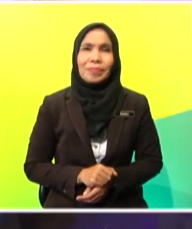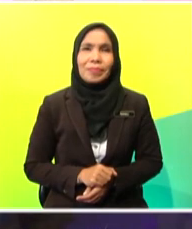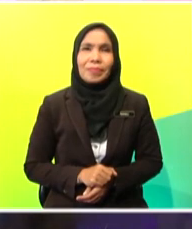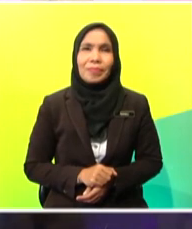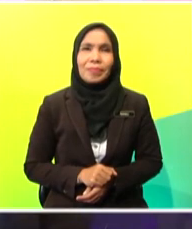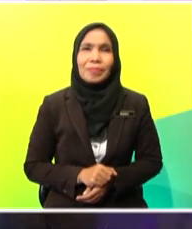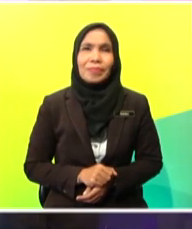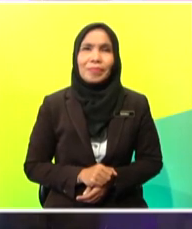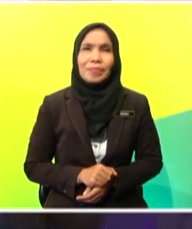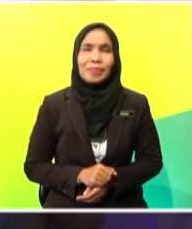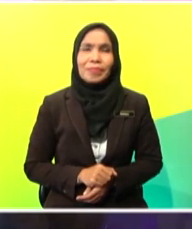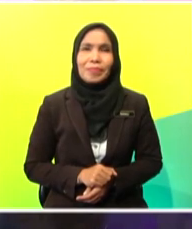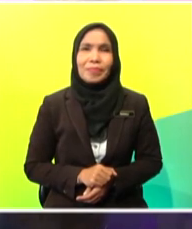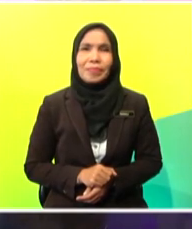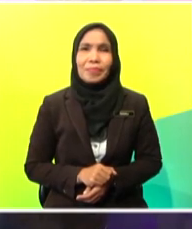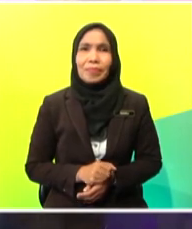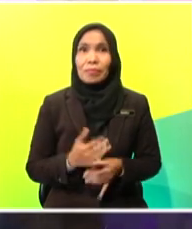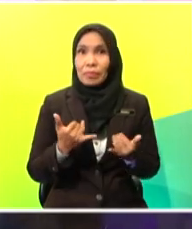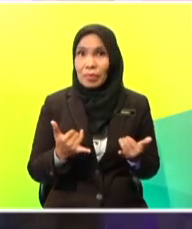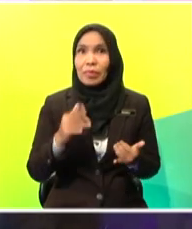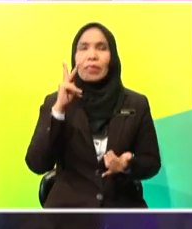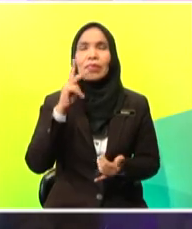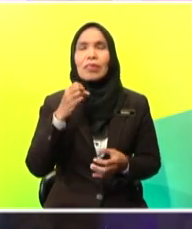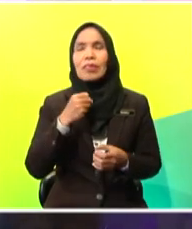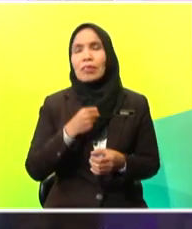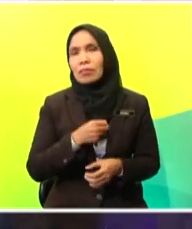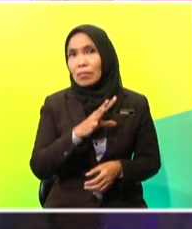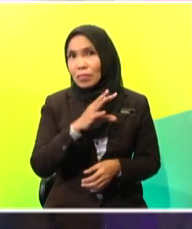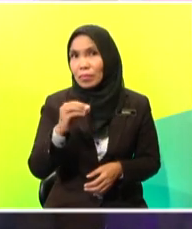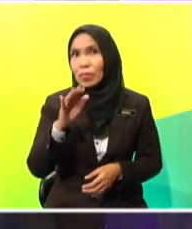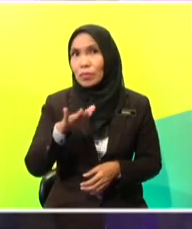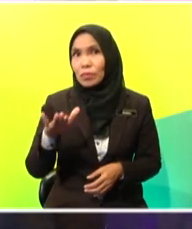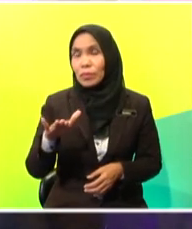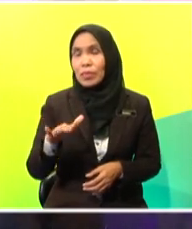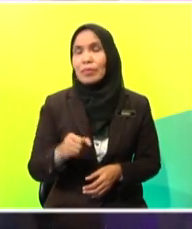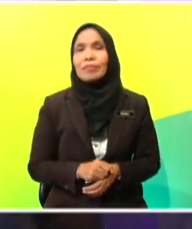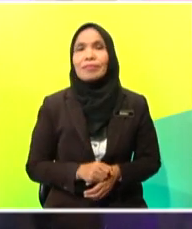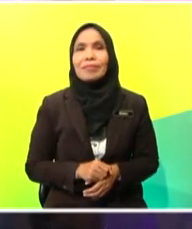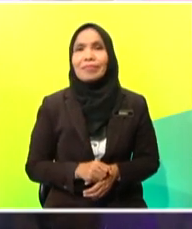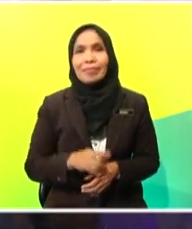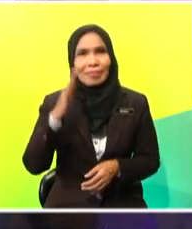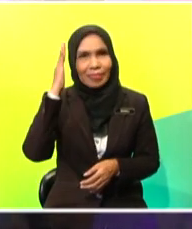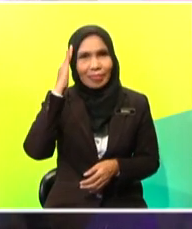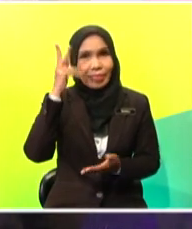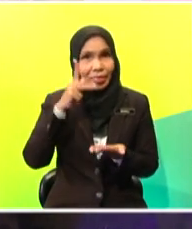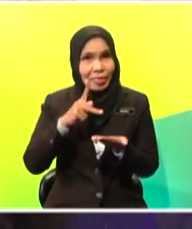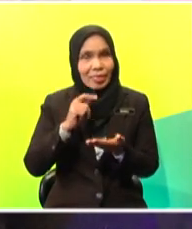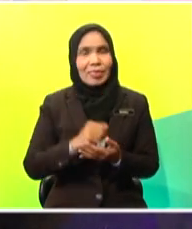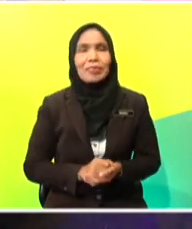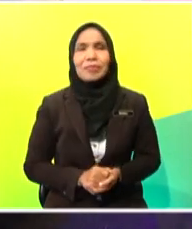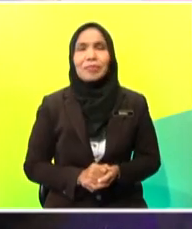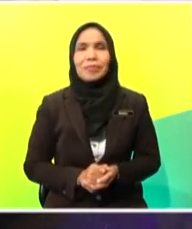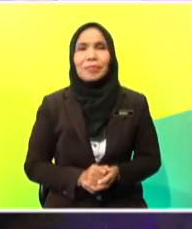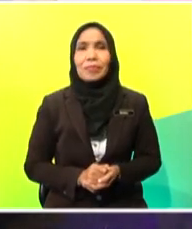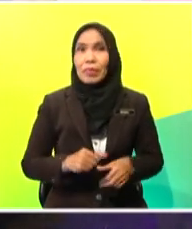kayak gini udah kenal kawan-kawan pun anak murid Pullman yang Dah kena huruf oke bagus Okinawa itu